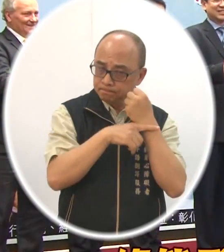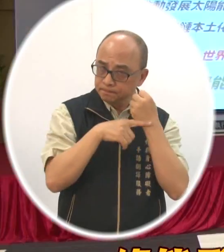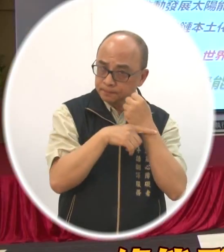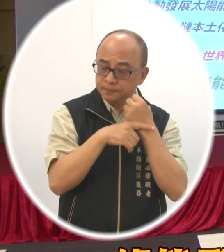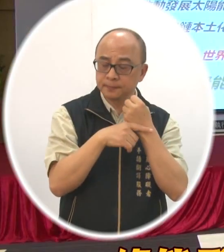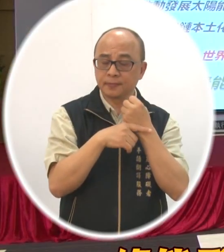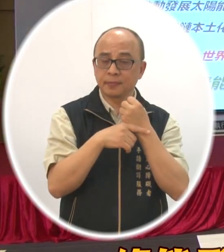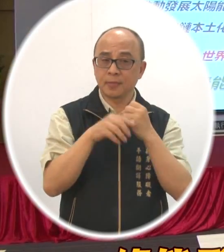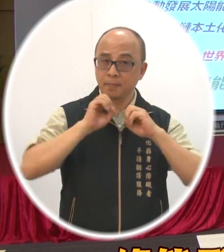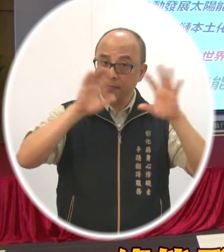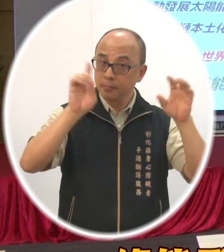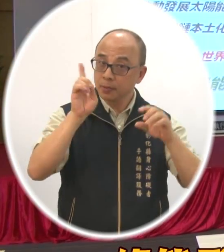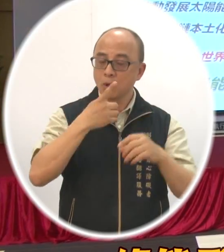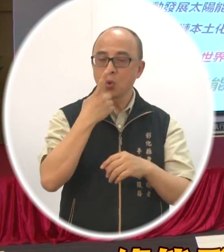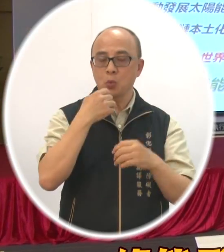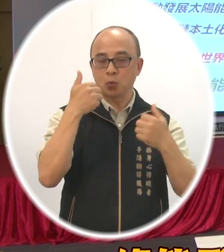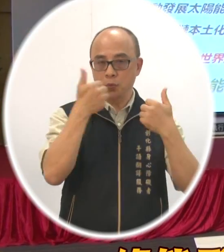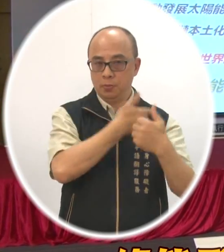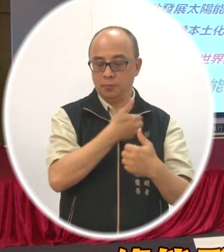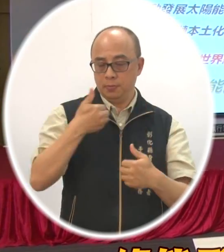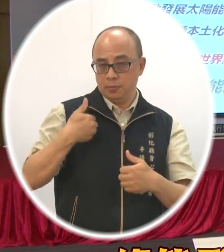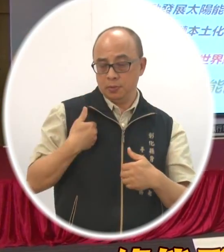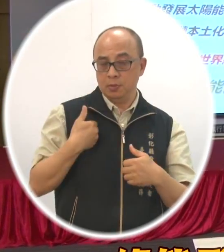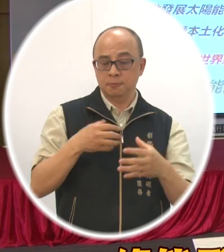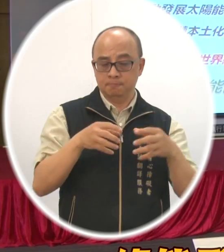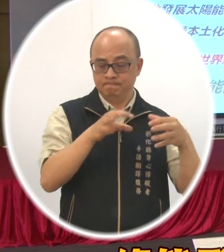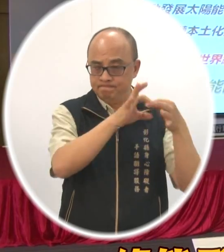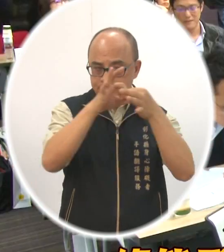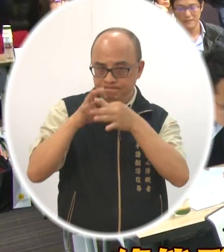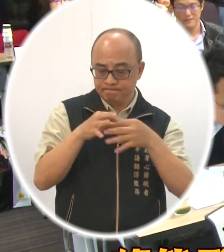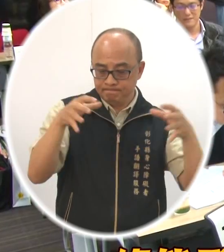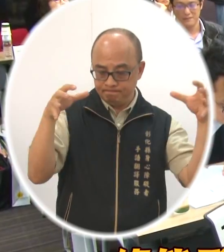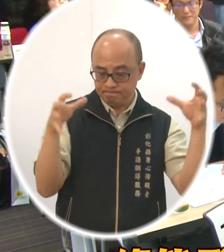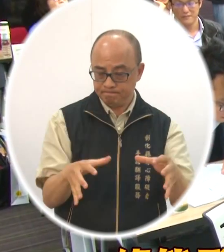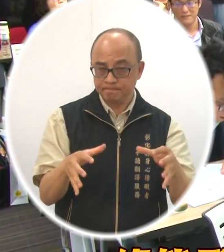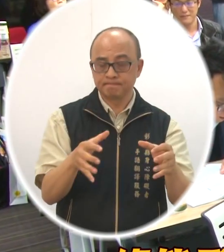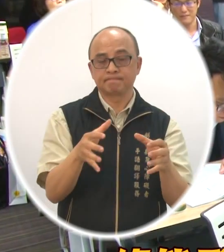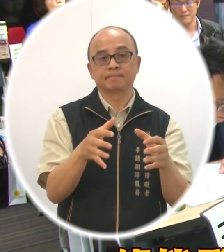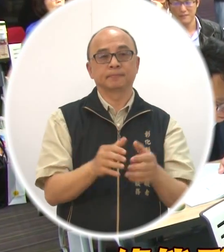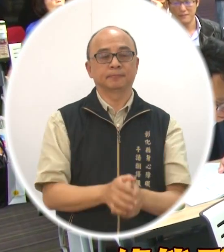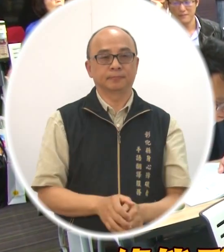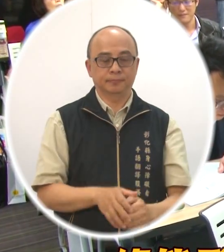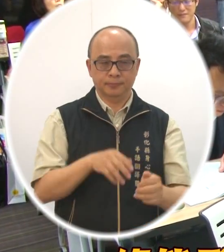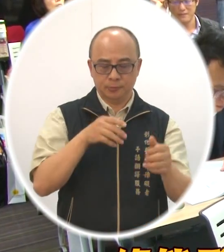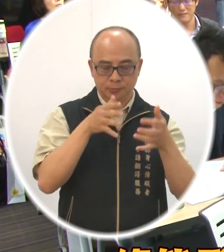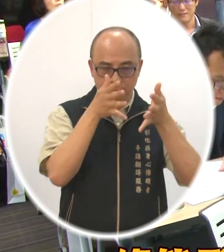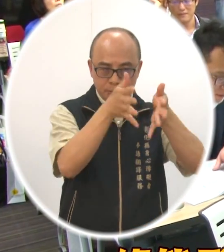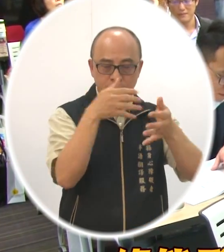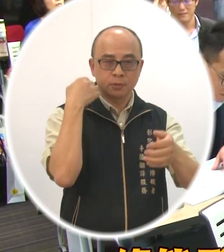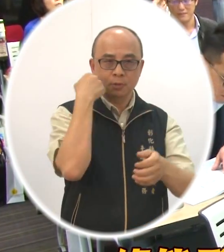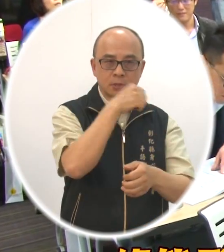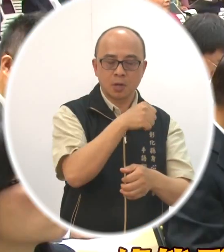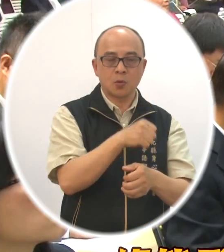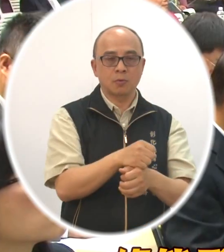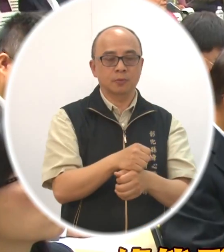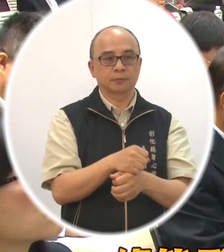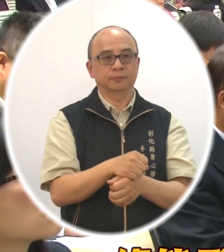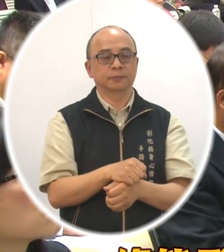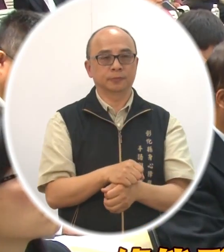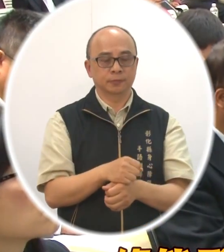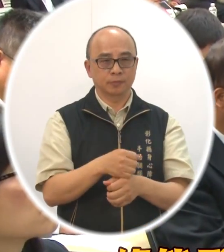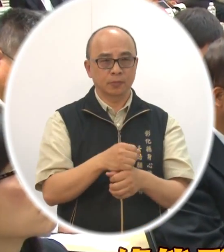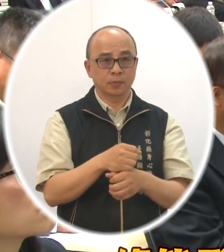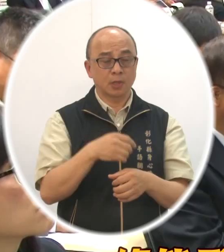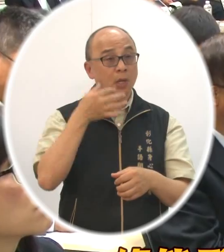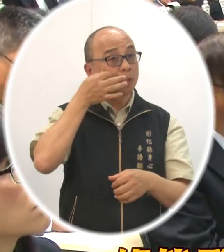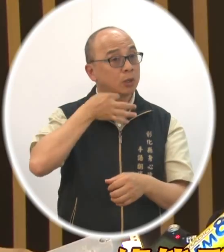能产业策略联盟成立，一起打造彰化成为台湾绿能文化智慧首都。 我们彰化